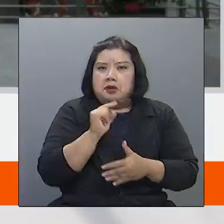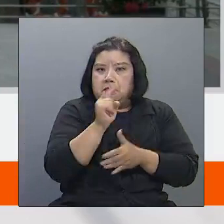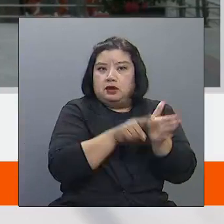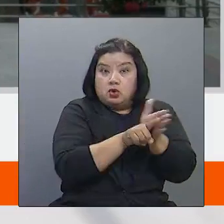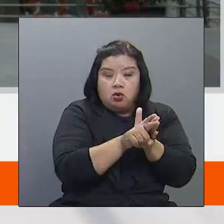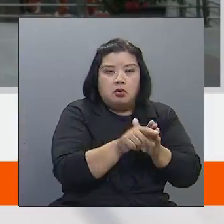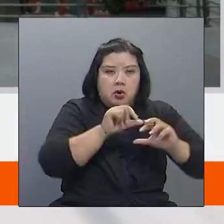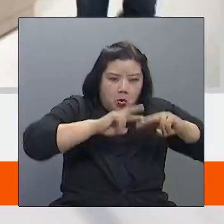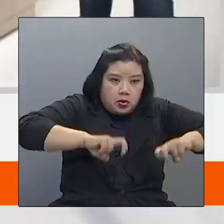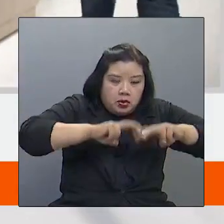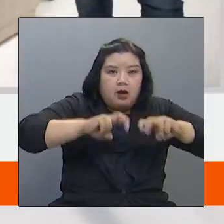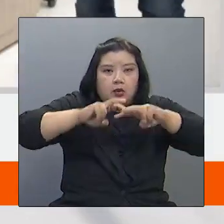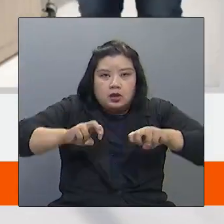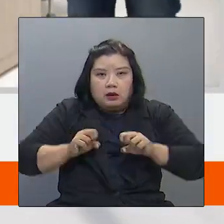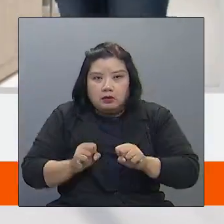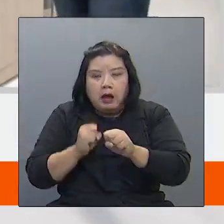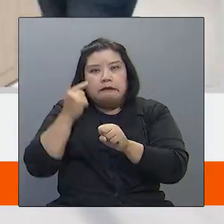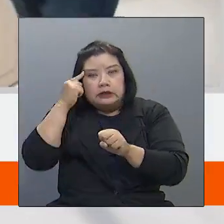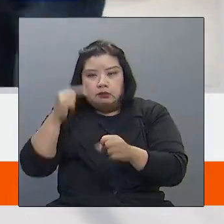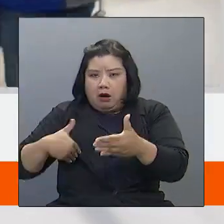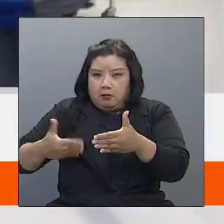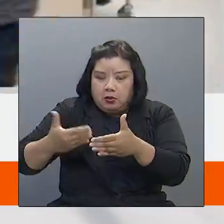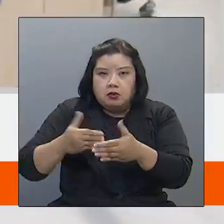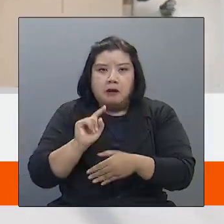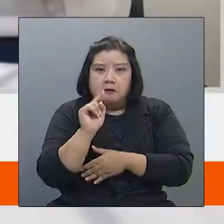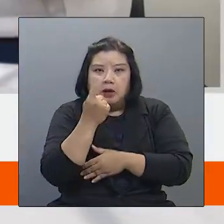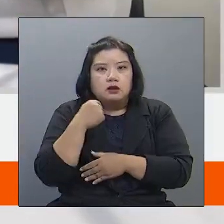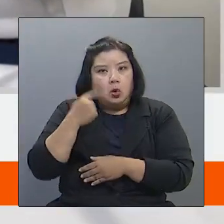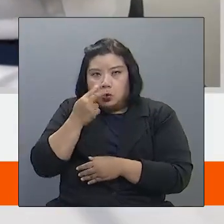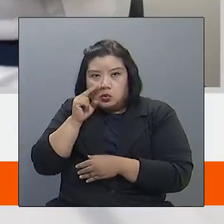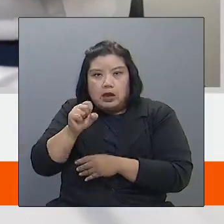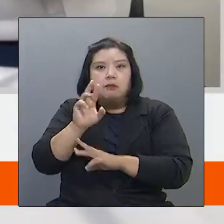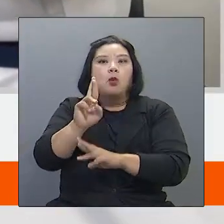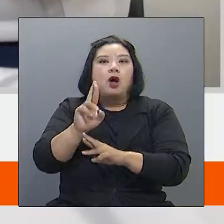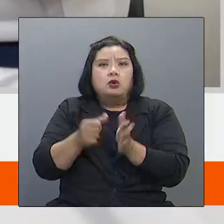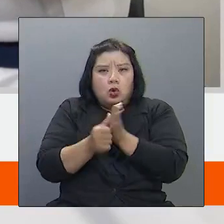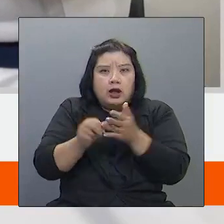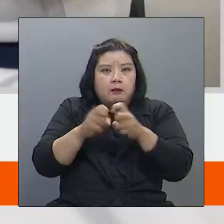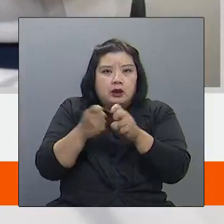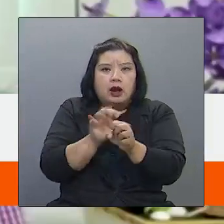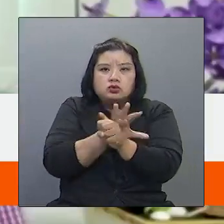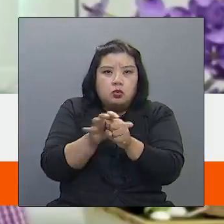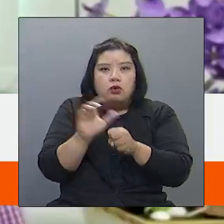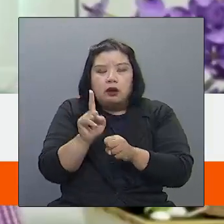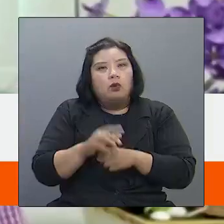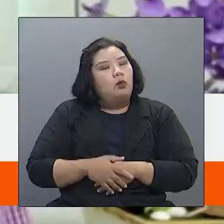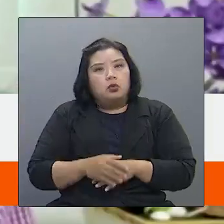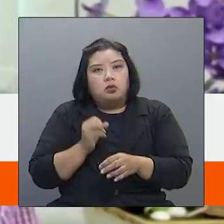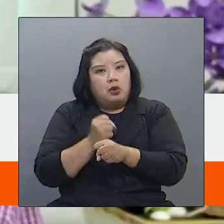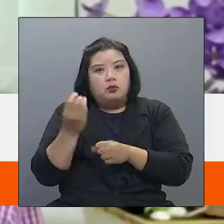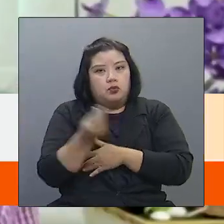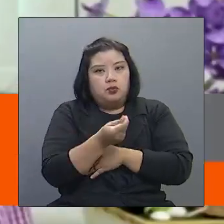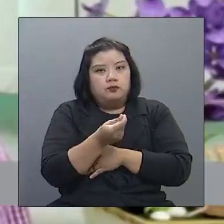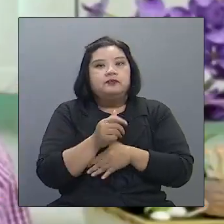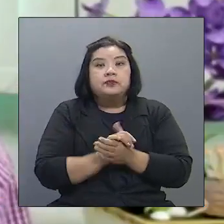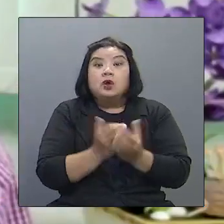ให้เร็วเพื่อที่จะเข้าใจว่าสิ่งที่เกิดขึ้นเนี่ยมีอะไรที่เราต้องจับตามองแล้วเราต้องแก้ไขปัญหาให้ทัน ค่ะอาจารย์ถ้าอย่างนี้เนี่ยวัค